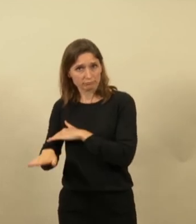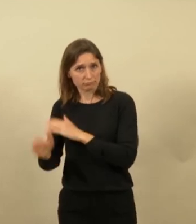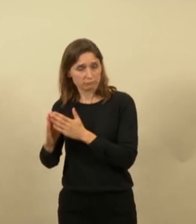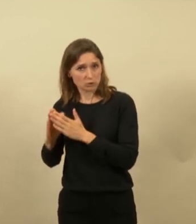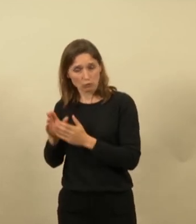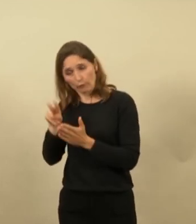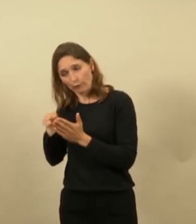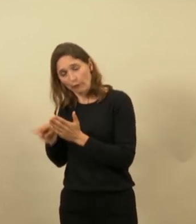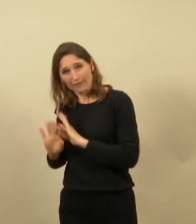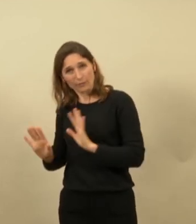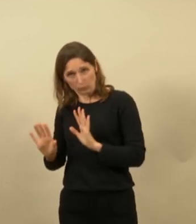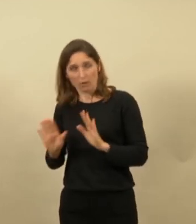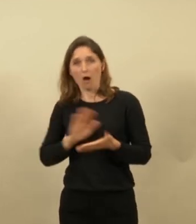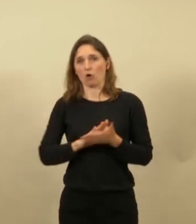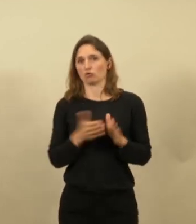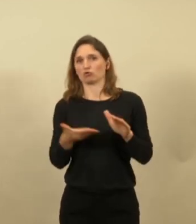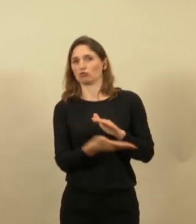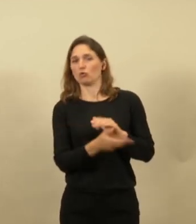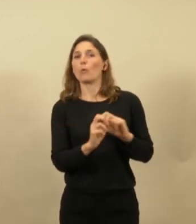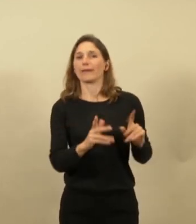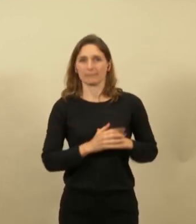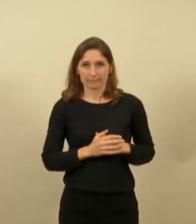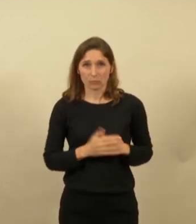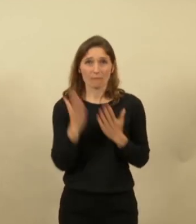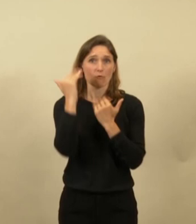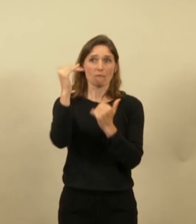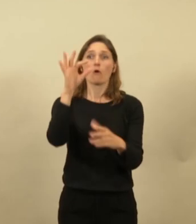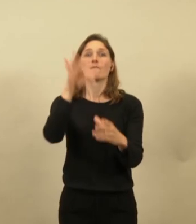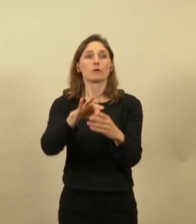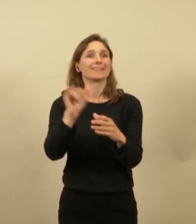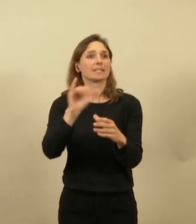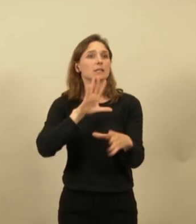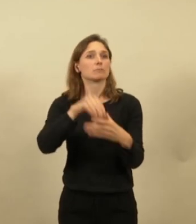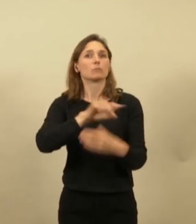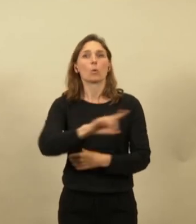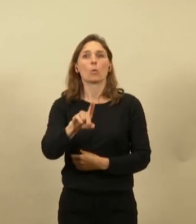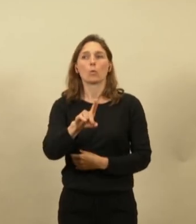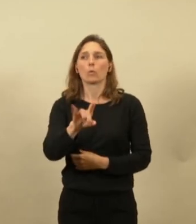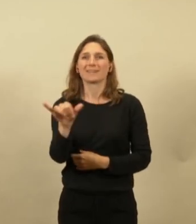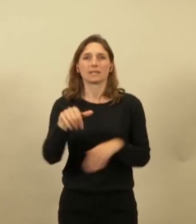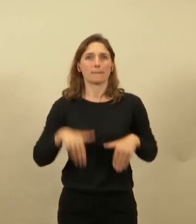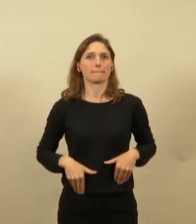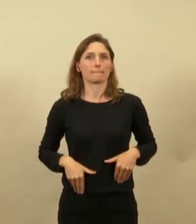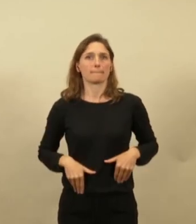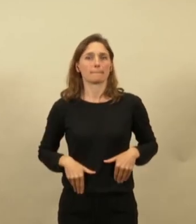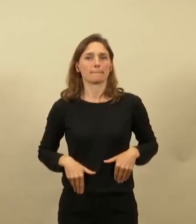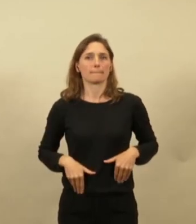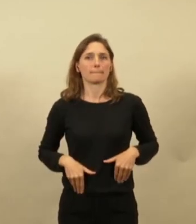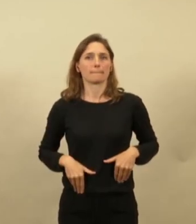donc je mets ce vœu aux voix qui ne prend pas par en vote qui s'abstient